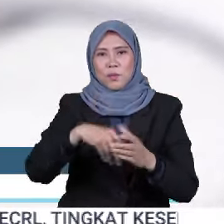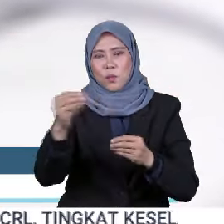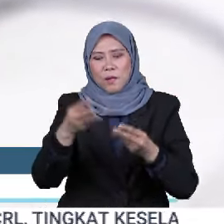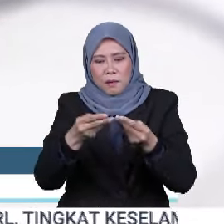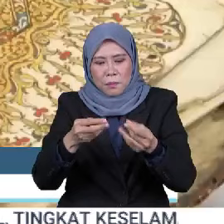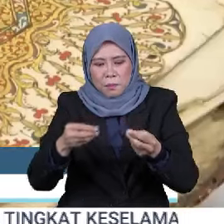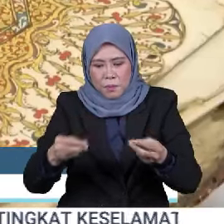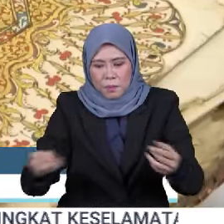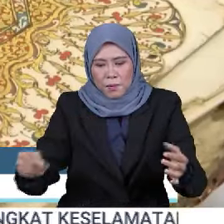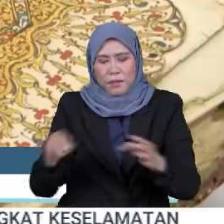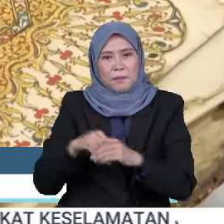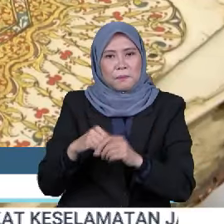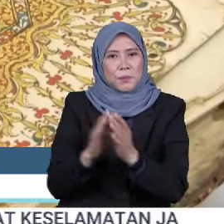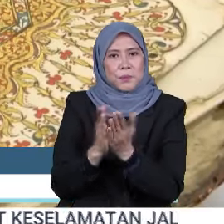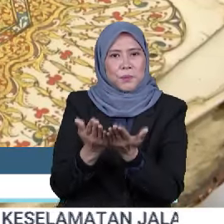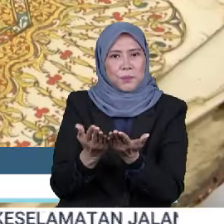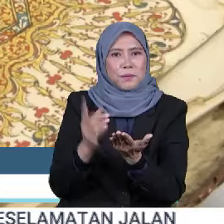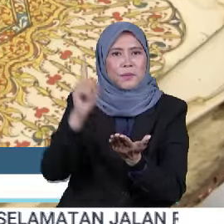yang terdapat di dalam mushaf.